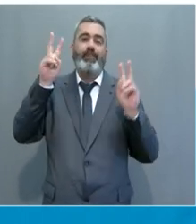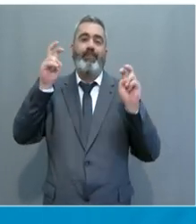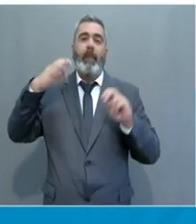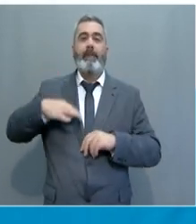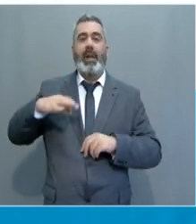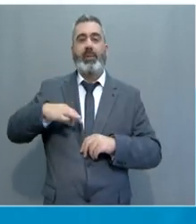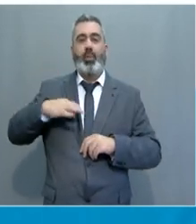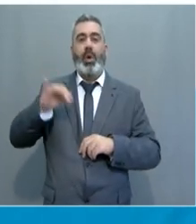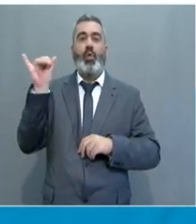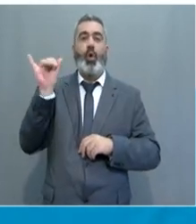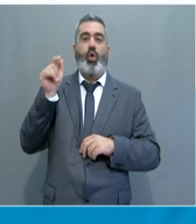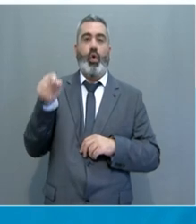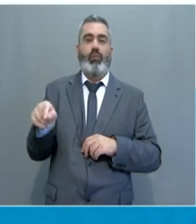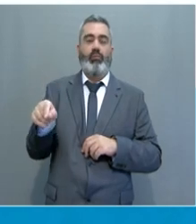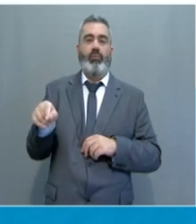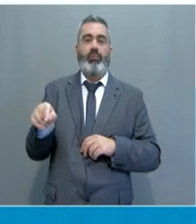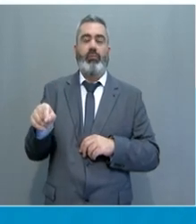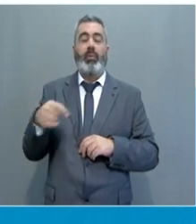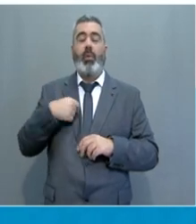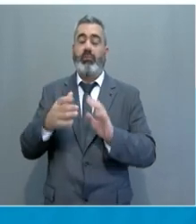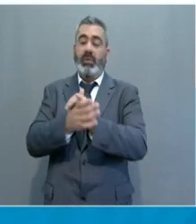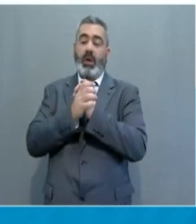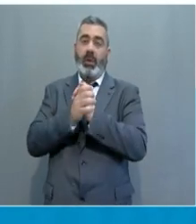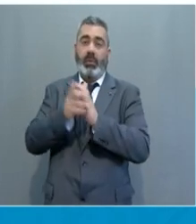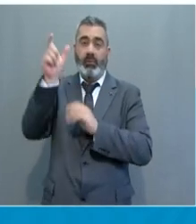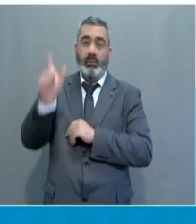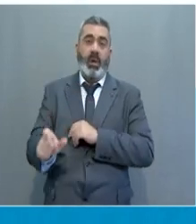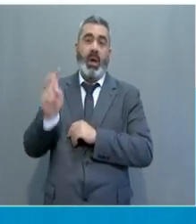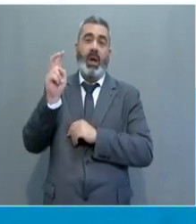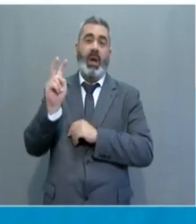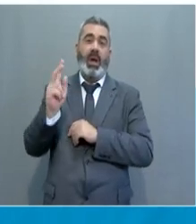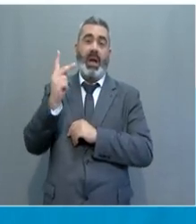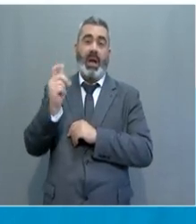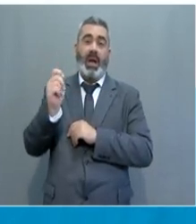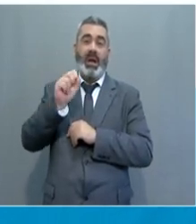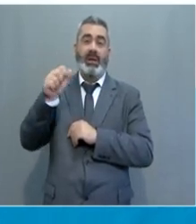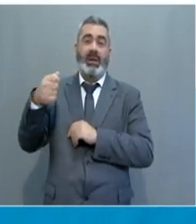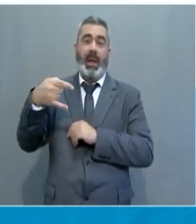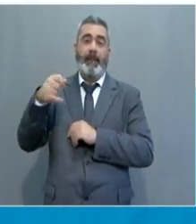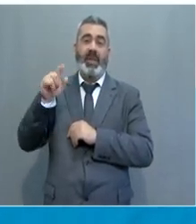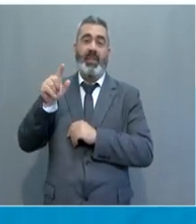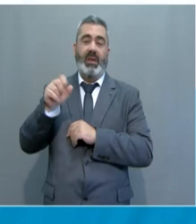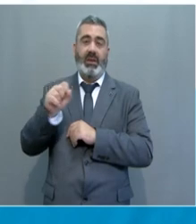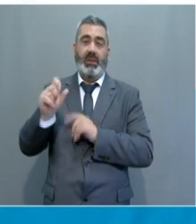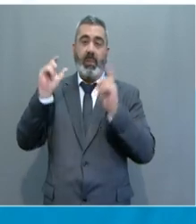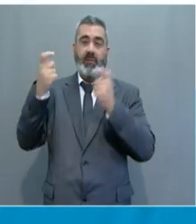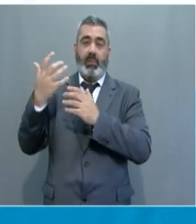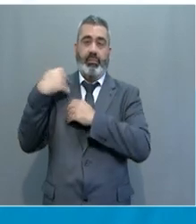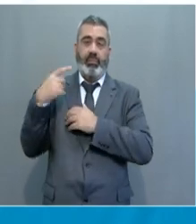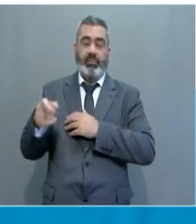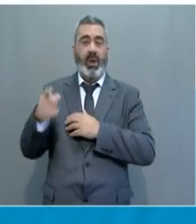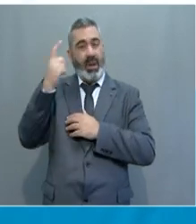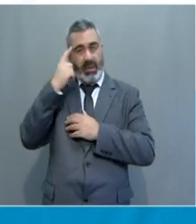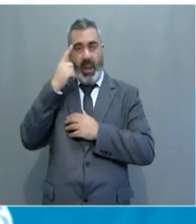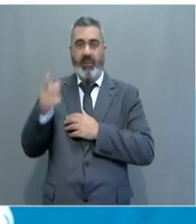θέλω πραγματικά να συγχαρώ τον Περιφερειάρχη, τον Γιώργο Κασαπίδη, ο οποίος από την πρώτη στιγμή αναγνώρισε τη μεγάλη σημασία της οικονομίας